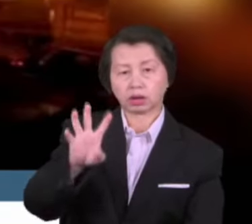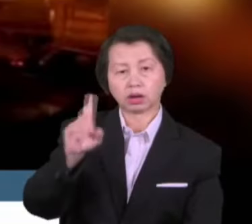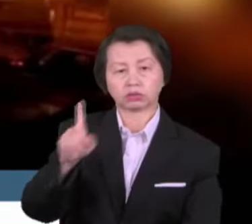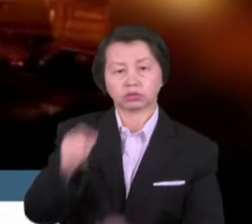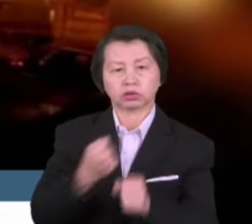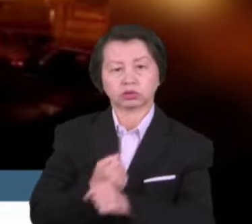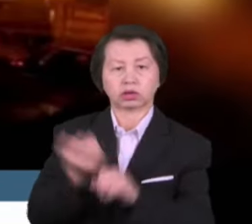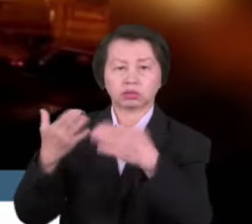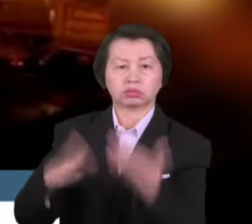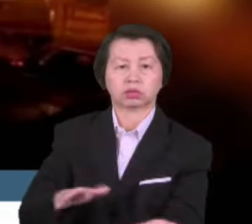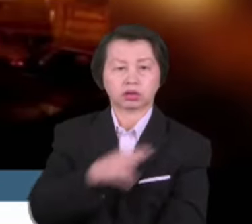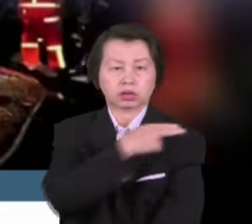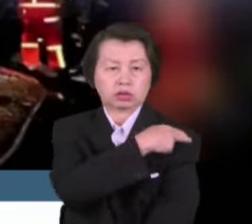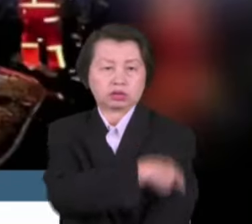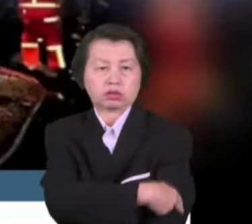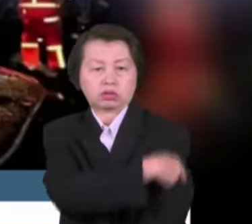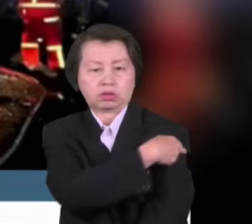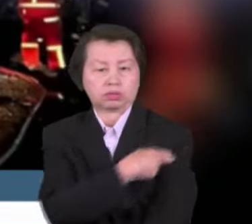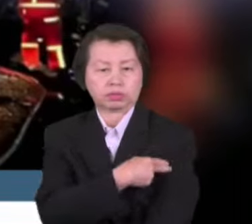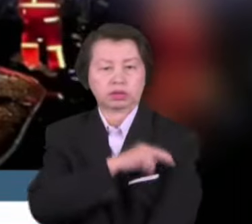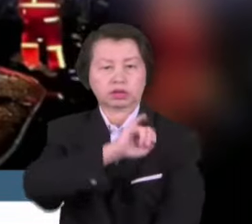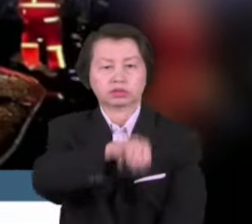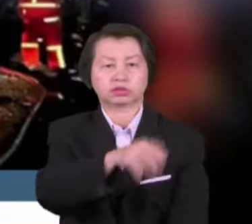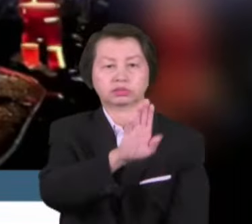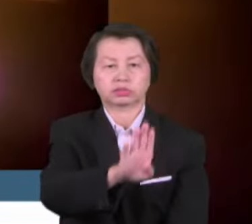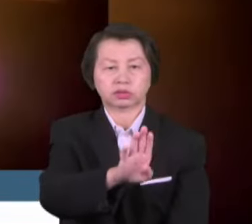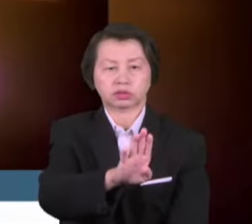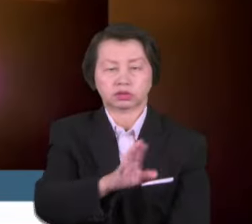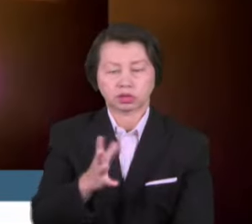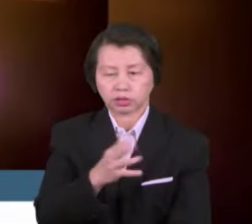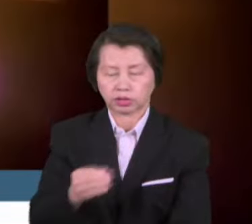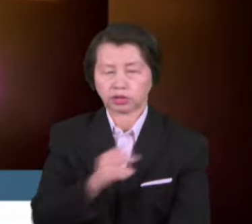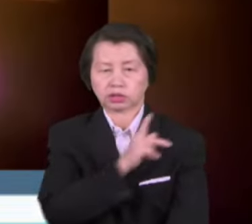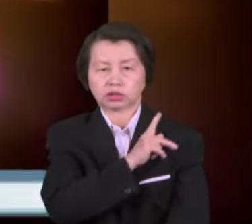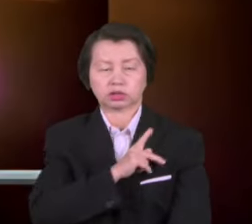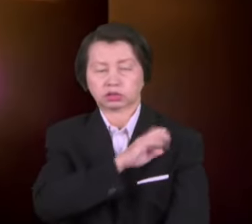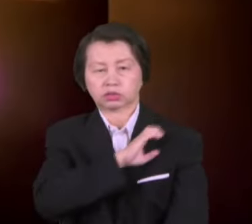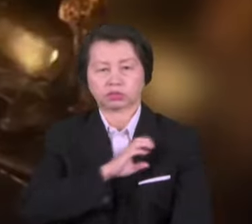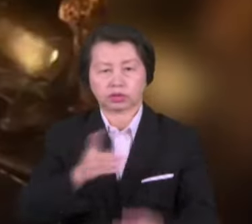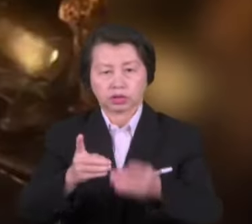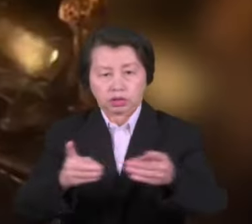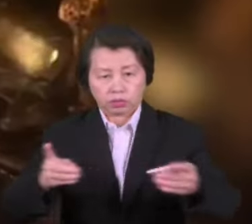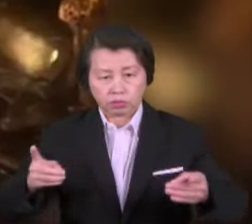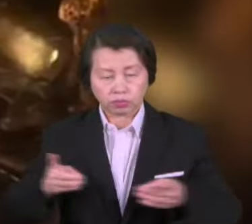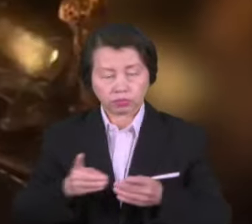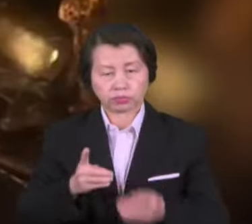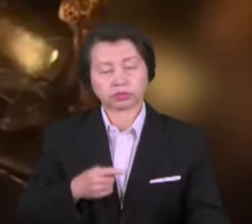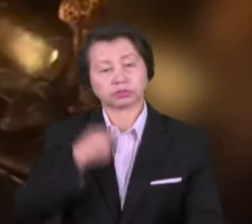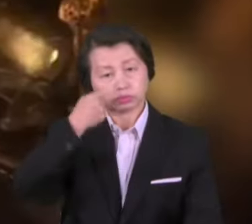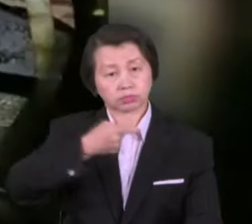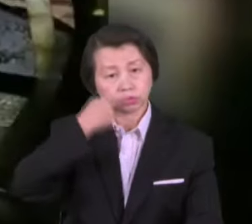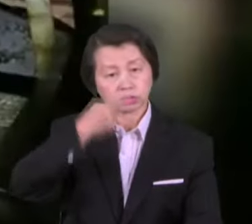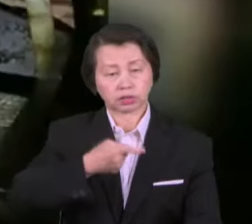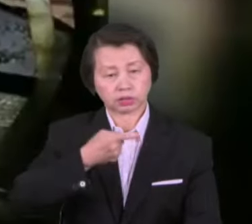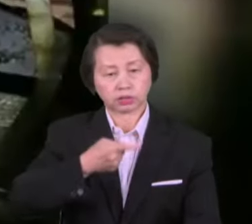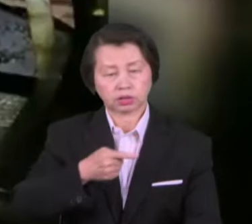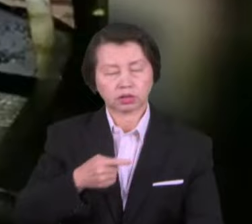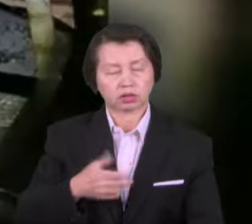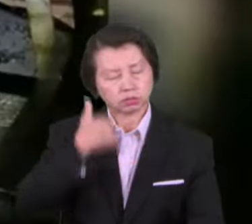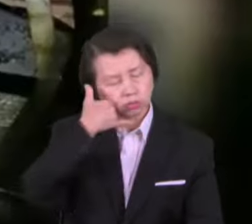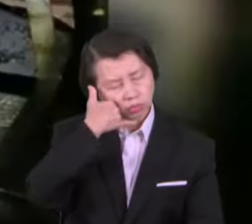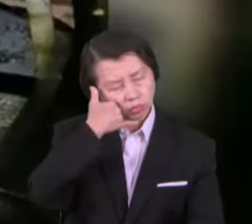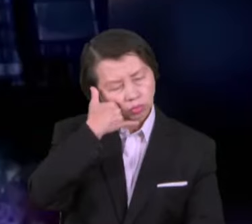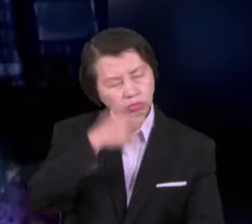tahun meninggal dunia di Hospital baru sementara itu ketulis daerah iskanda Putri asisten komisina Rahmat Arifin ketika